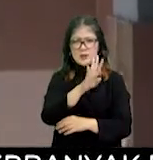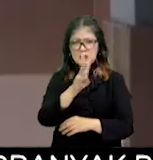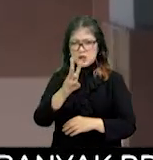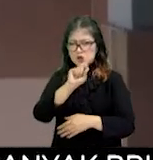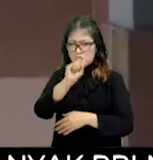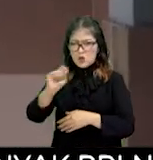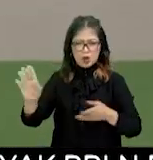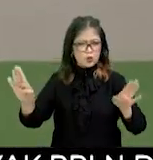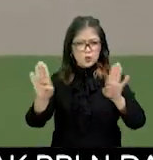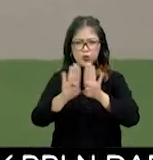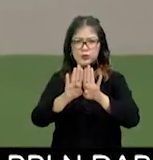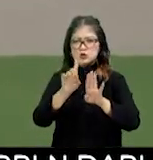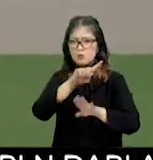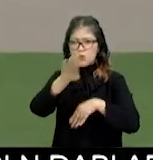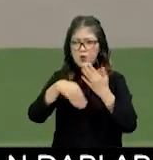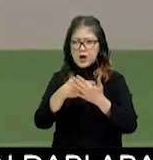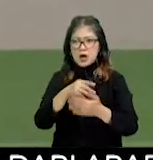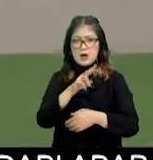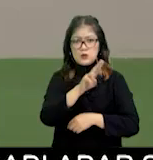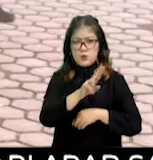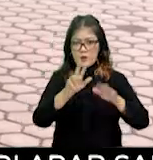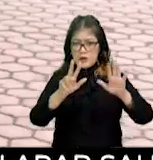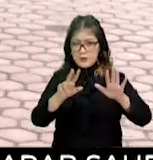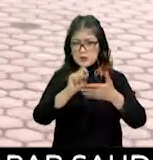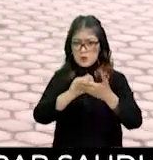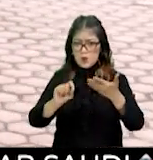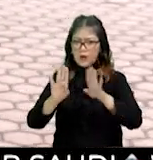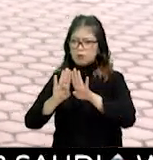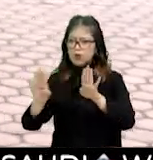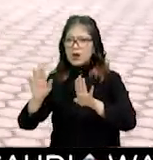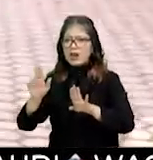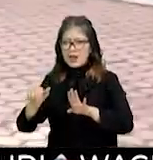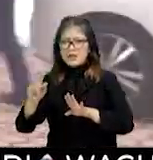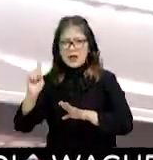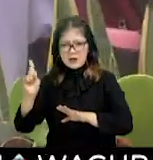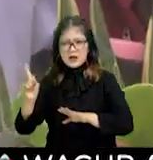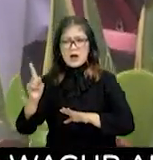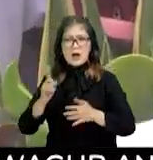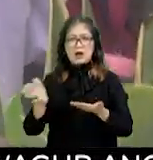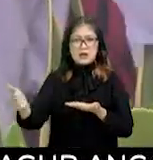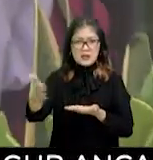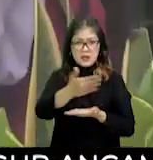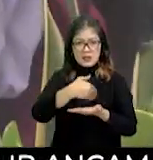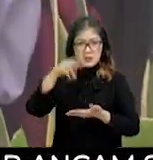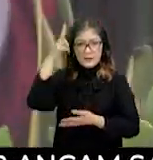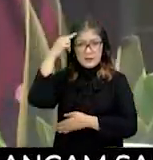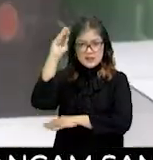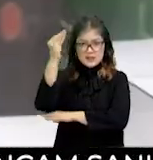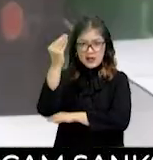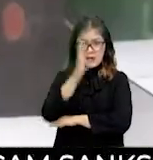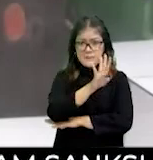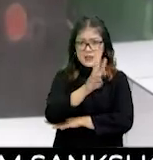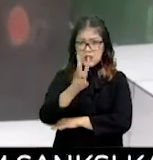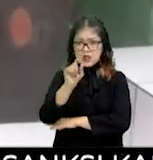sementara, namun 28 diantaranya telah dibuka kembali. Berdasarkan data Pemprov DKI Jakarta, dari 43 sekolah tersebut